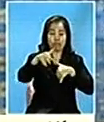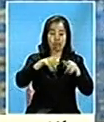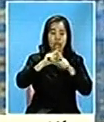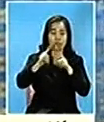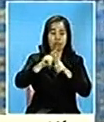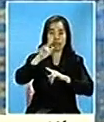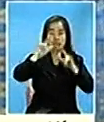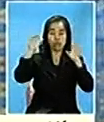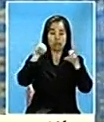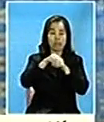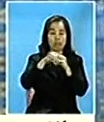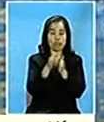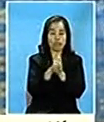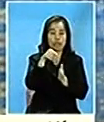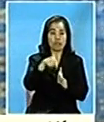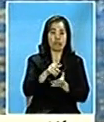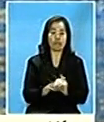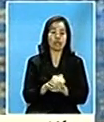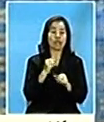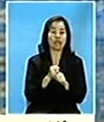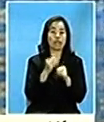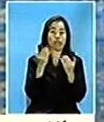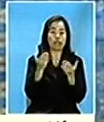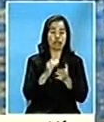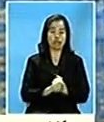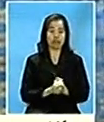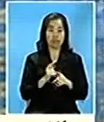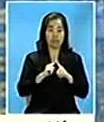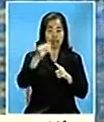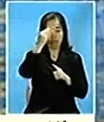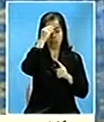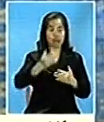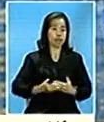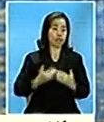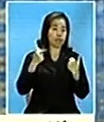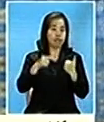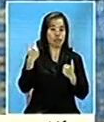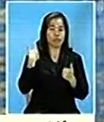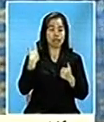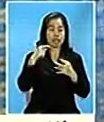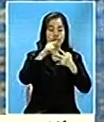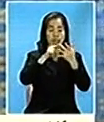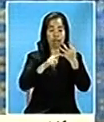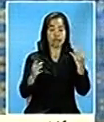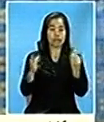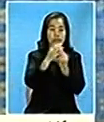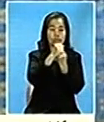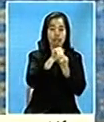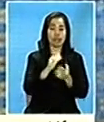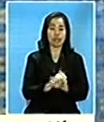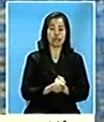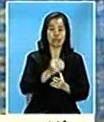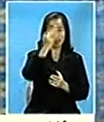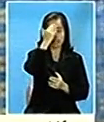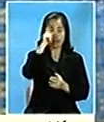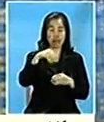อ้โห 220% นี่จะเป็นประเทศอื่นอยู่ไม่ได้แล้วแต่ญี่ปุ่นอยู่ได้สบายโดย4ประการที่ผมว่านั้นเพราะฉะนั้น